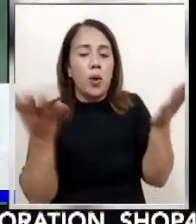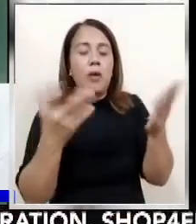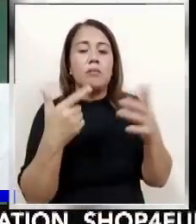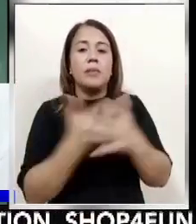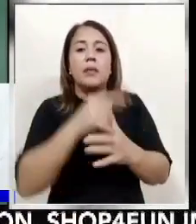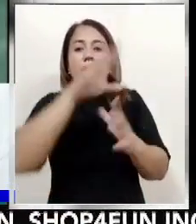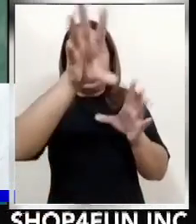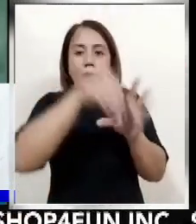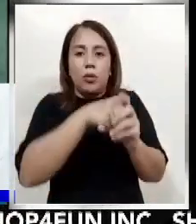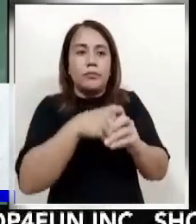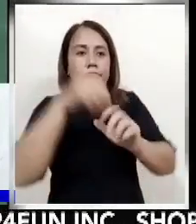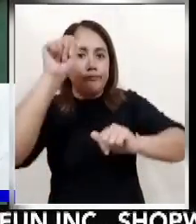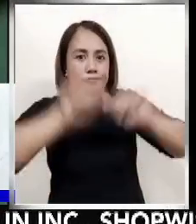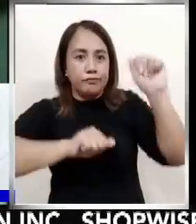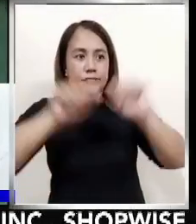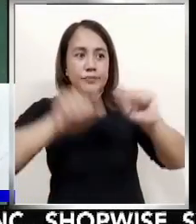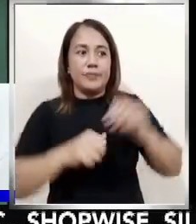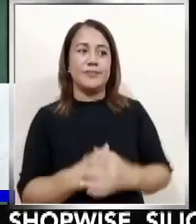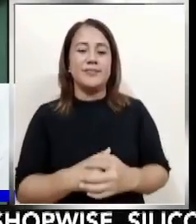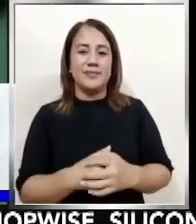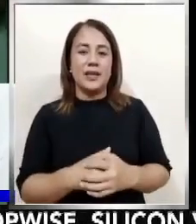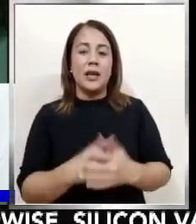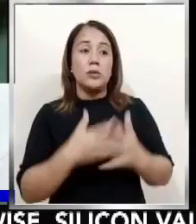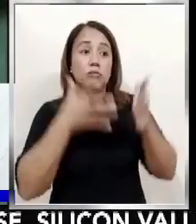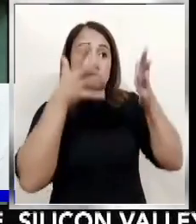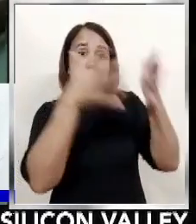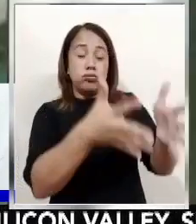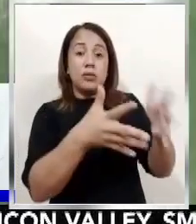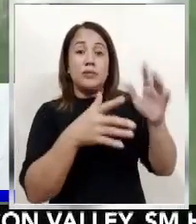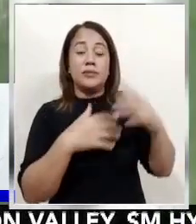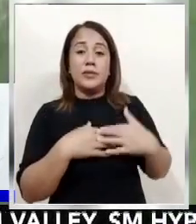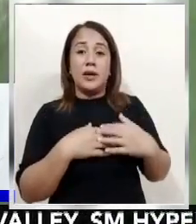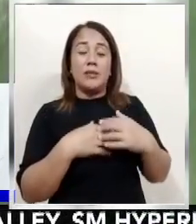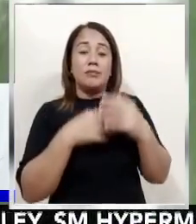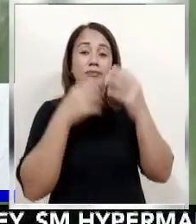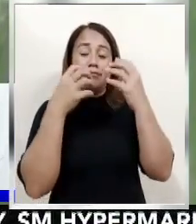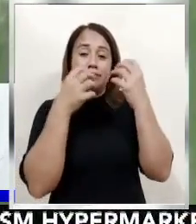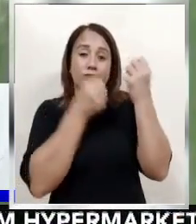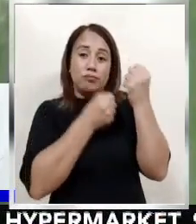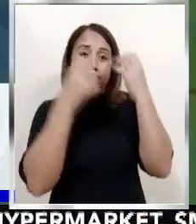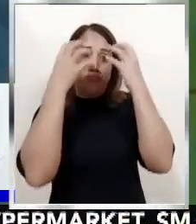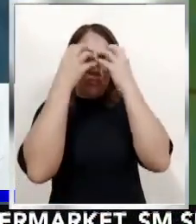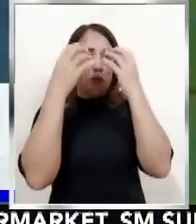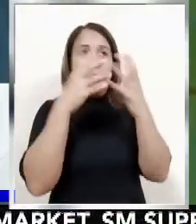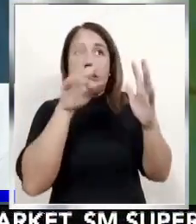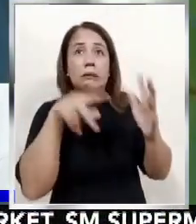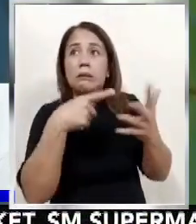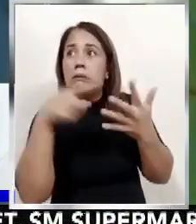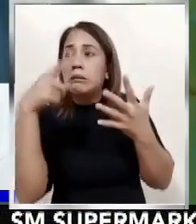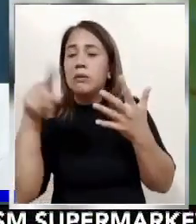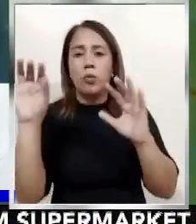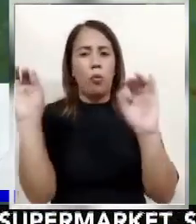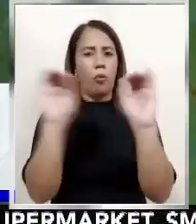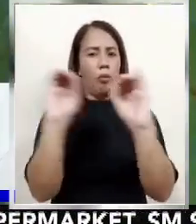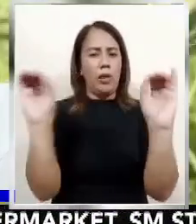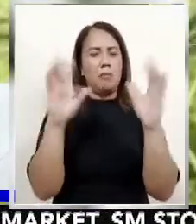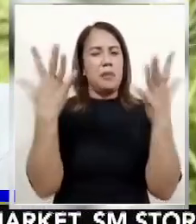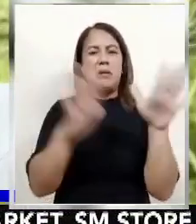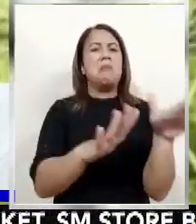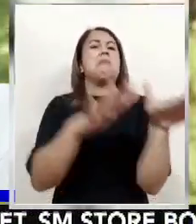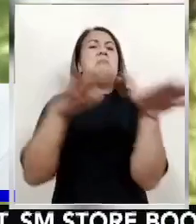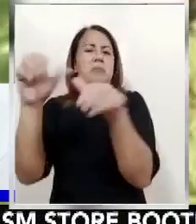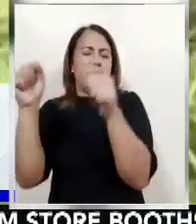assessment. Samantala, ang iniwang tarsier ni Teacher Joel Ray sa kanilang classroom, hindi na nila namataan kinabukasan. Siguro bumalik na yun sa kanyang tahanan